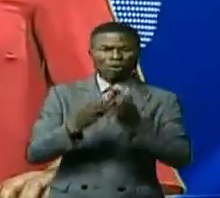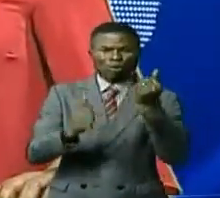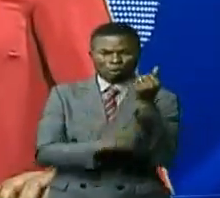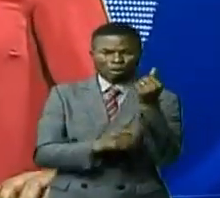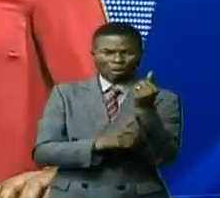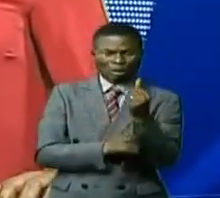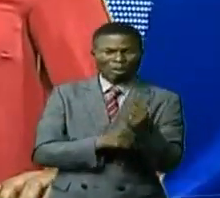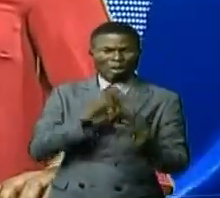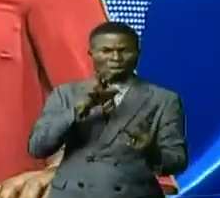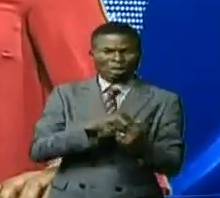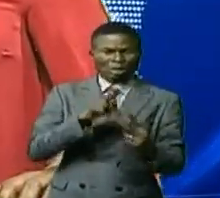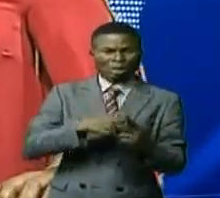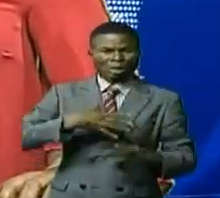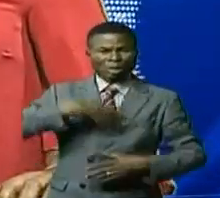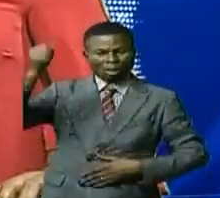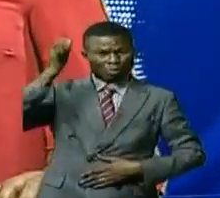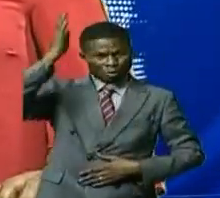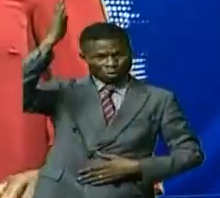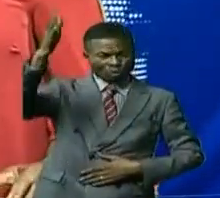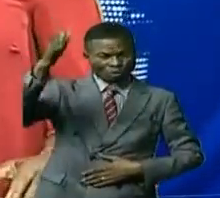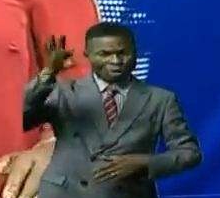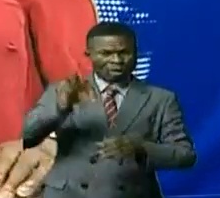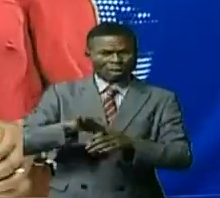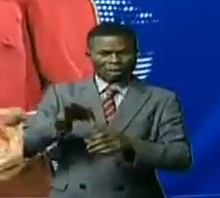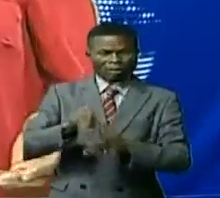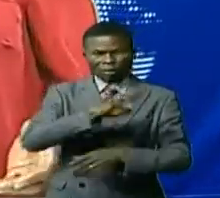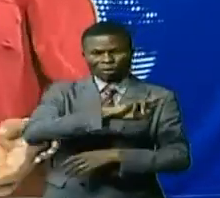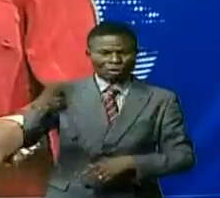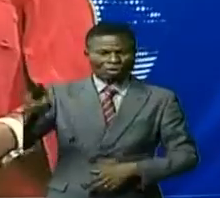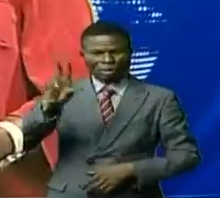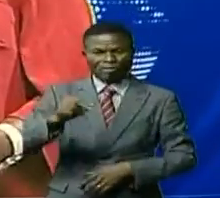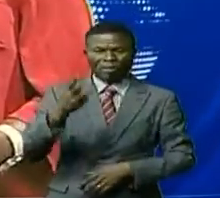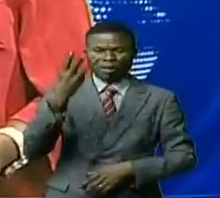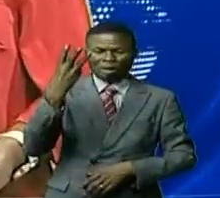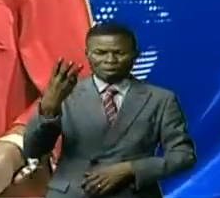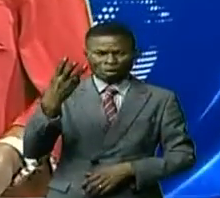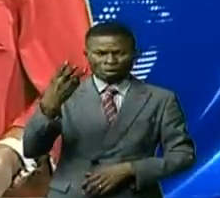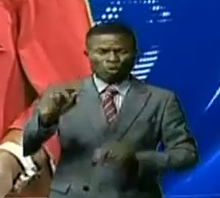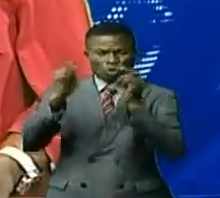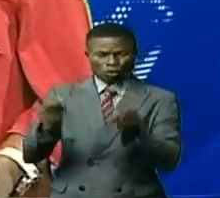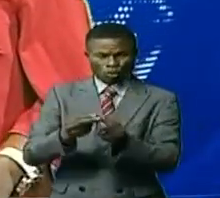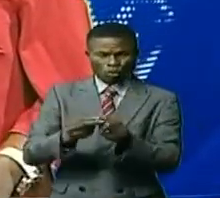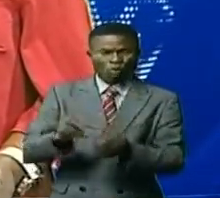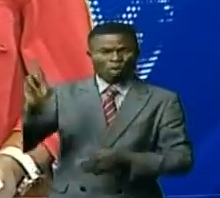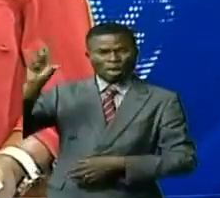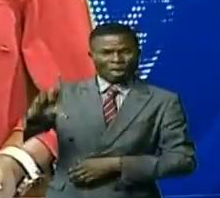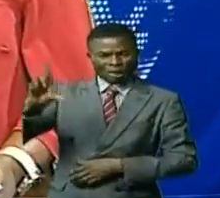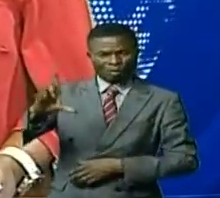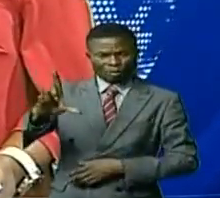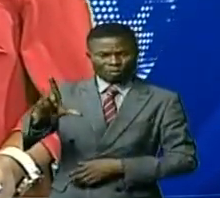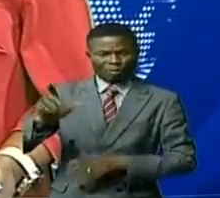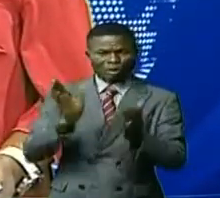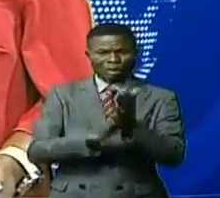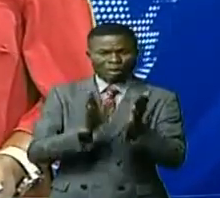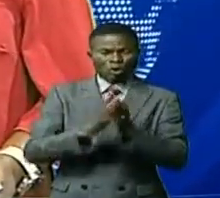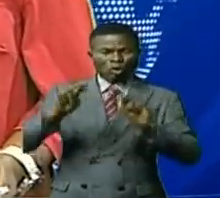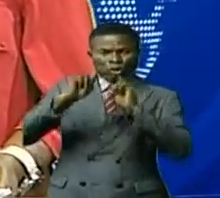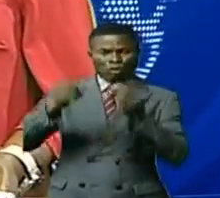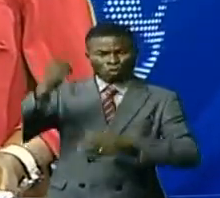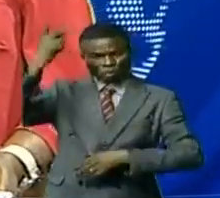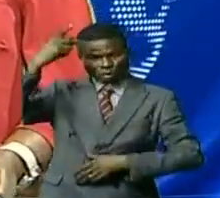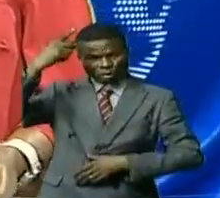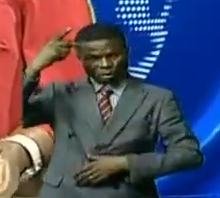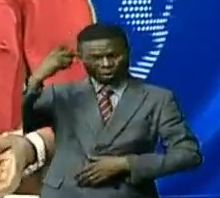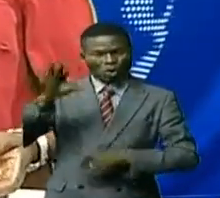de garantir la victoire électorale en 2023. La cellule de l'UDPS limitée résidentielle à travers l'école du parti initie